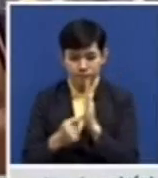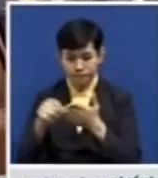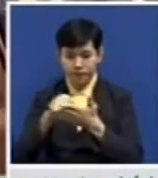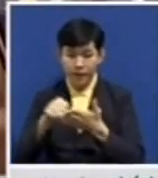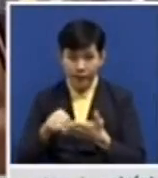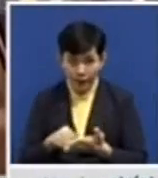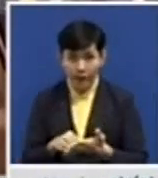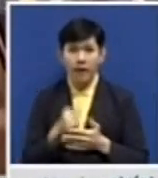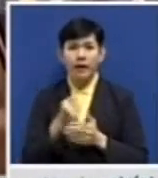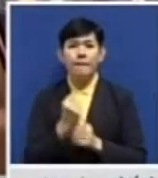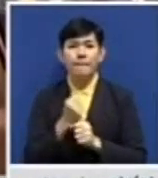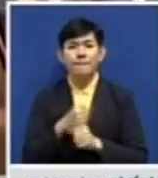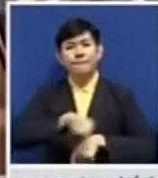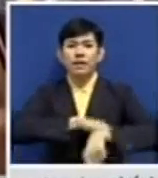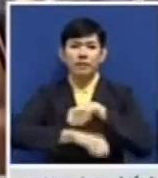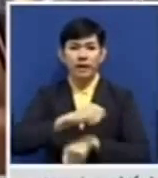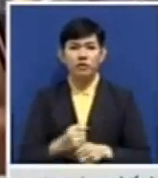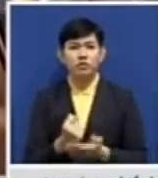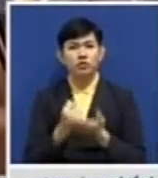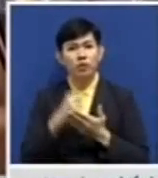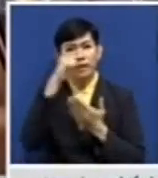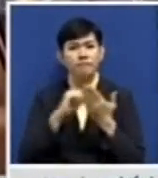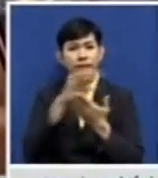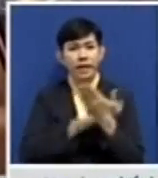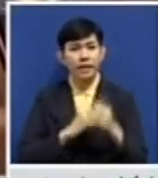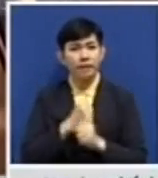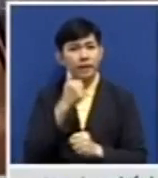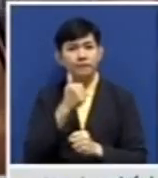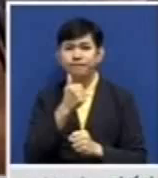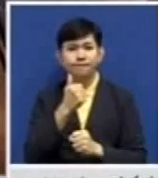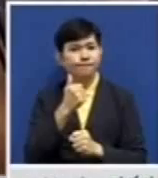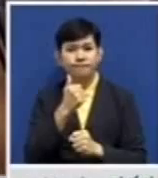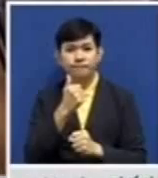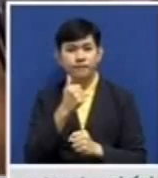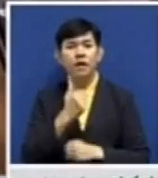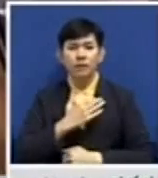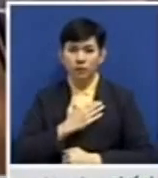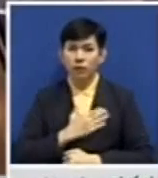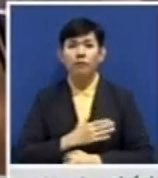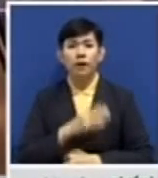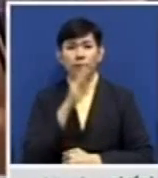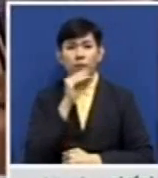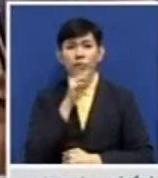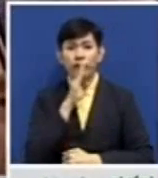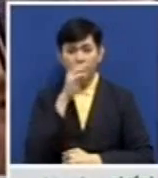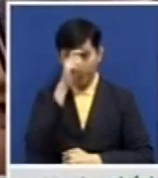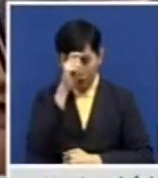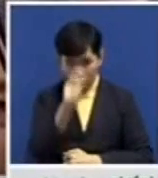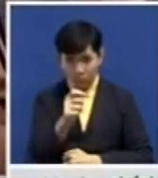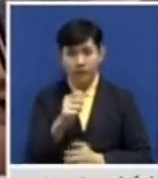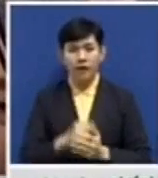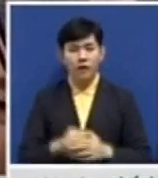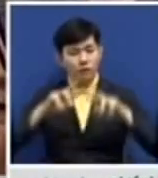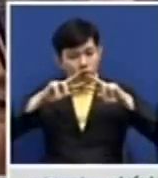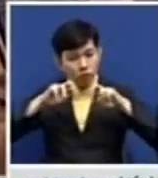ไขปฏิบัติต่างๆให้กับประเทศได้ก็ผมต้องเรียนด้วยความเคารพว่าวิเครา